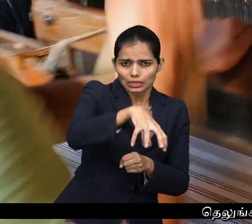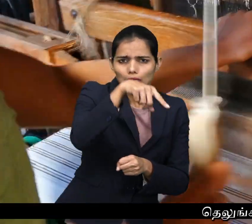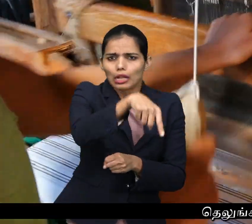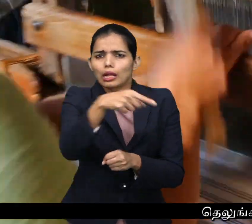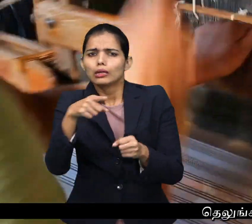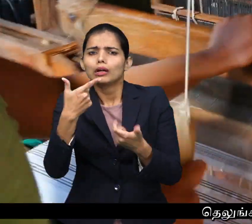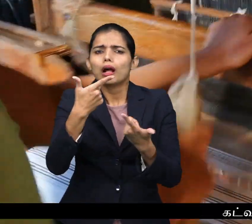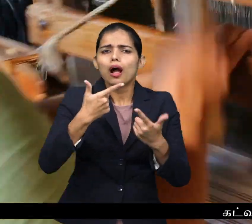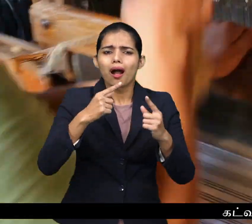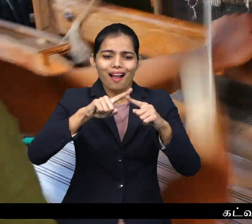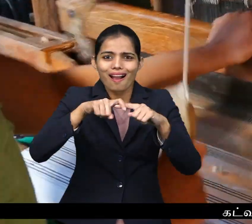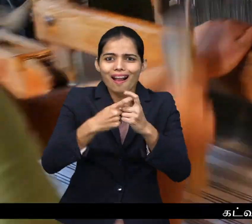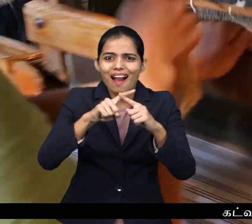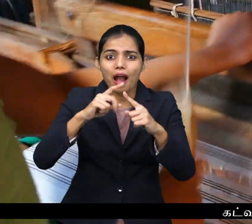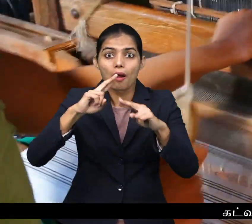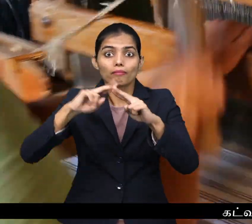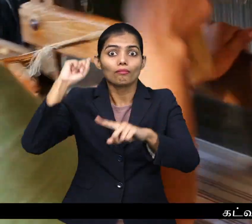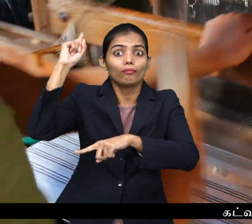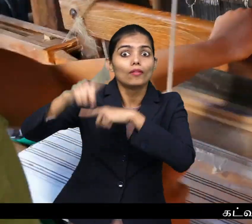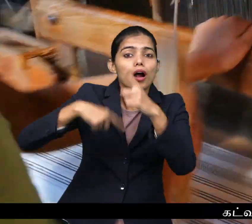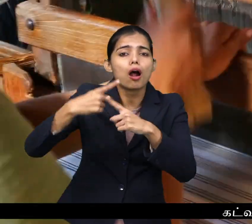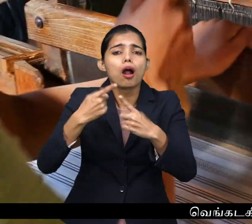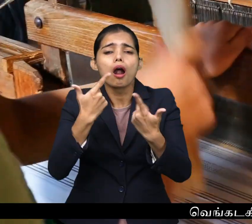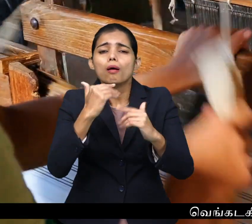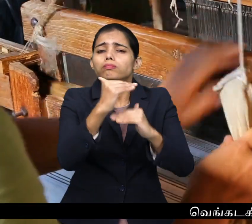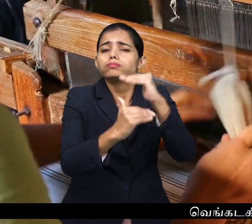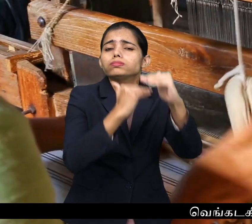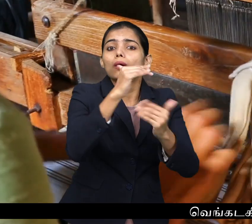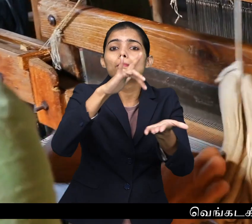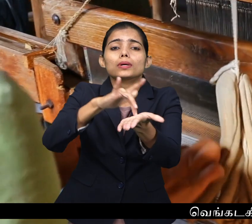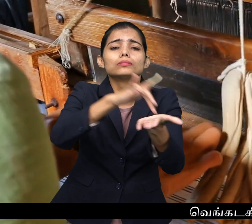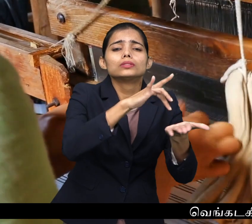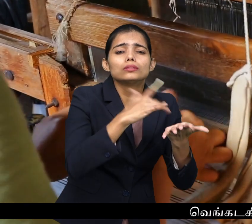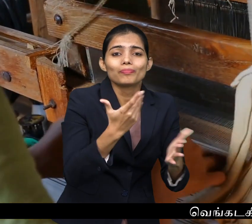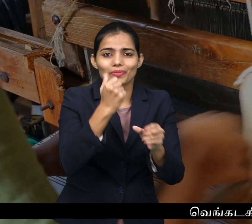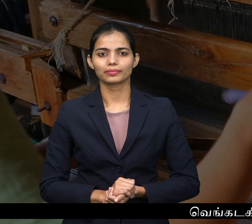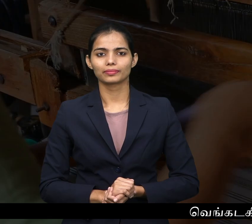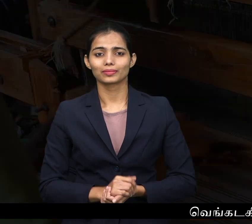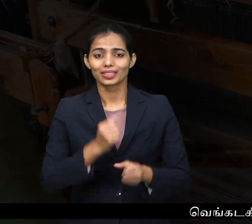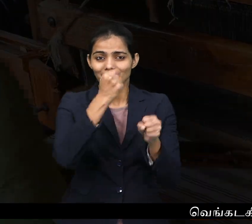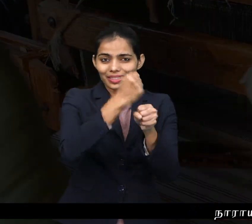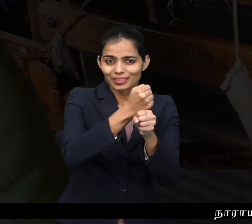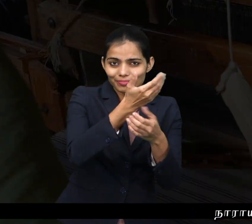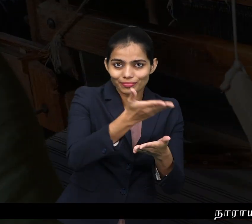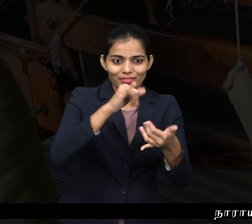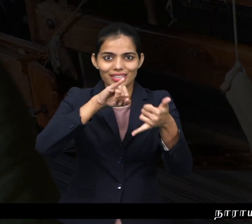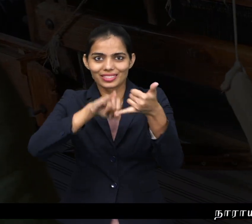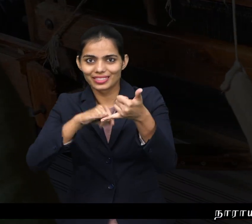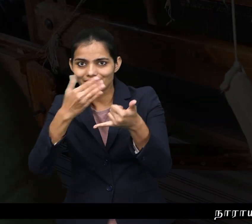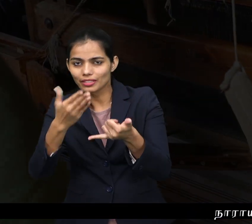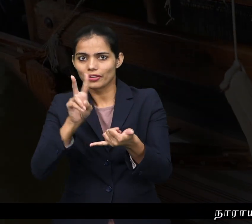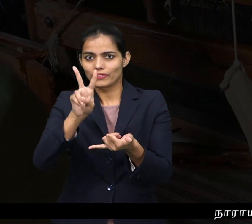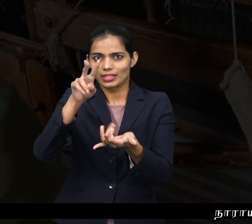தெலுங்கானா மாநிலத்தில் கட்வால், சிரிசில்லா, வெங்கடகிரி, கொத்தகோட்டா,